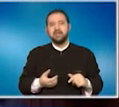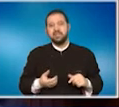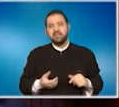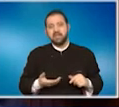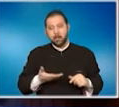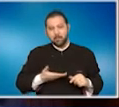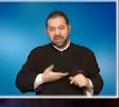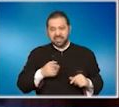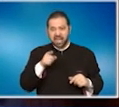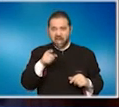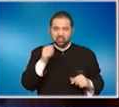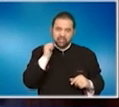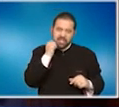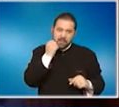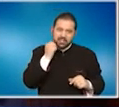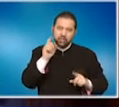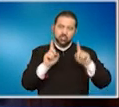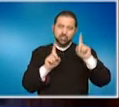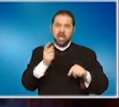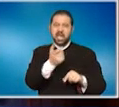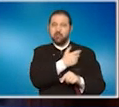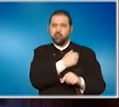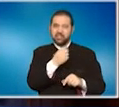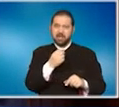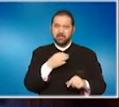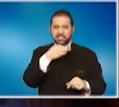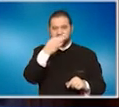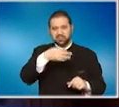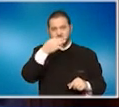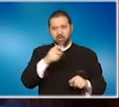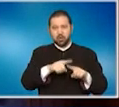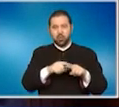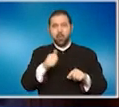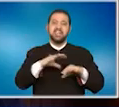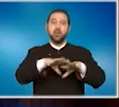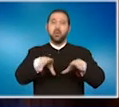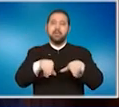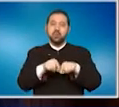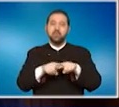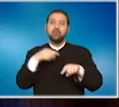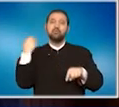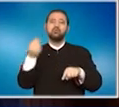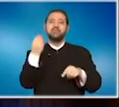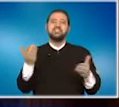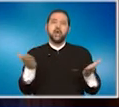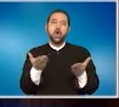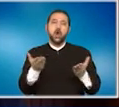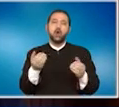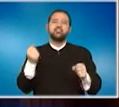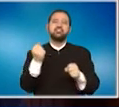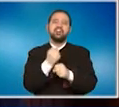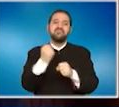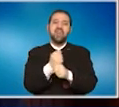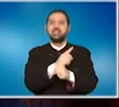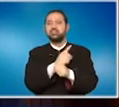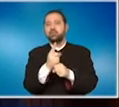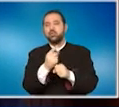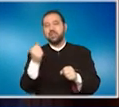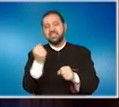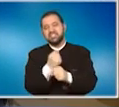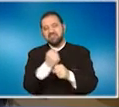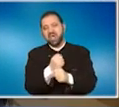Avagherasie. Și dacă se poate vorbi cu adevărat de o minune în această povestire, nu este nici copilul înviat, că a